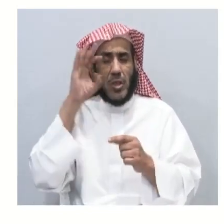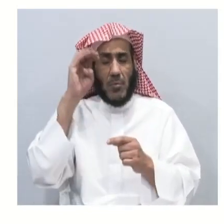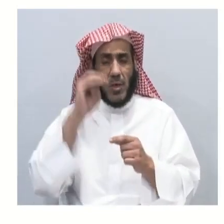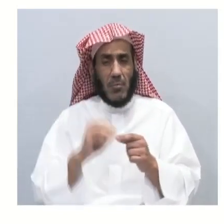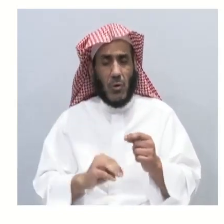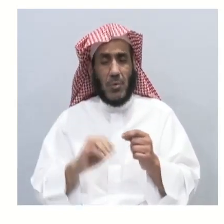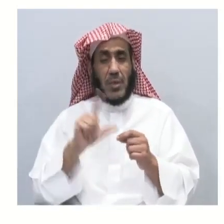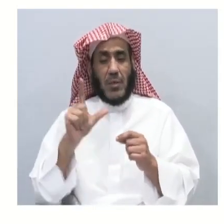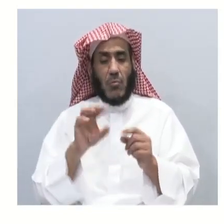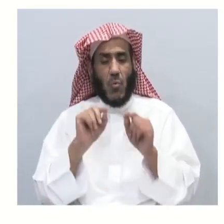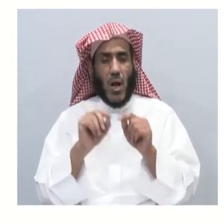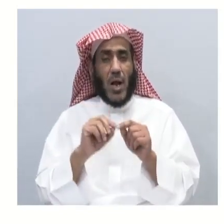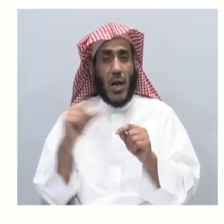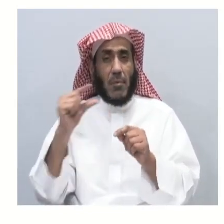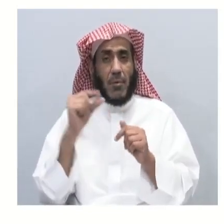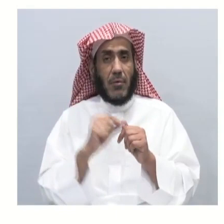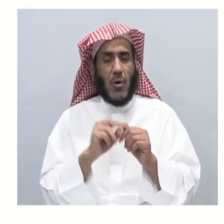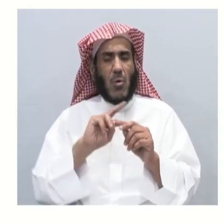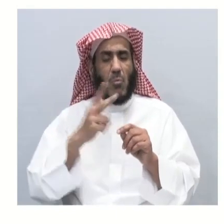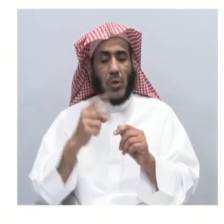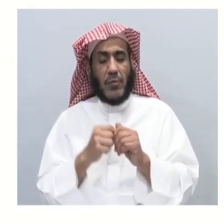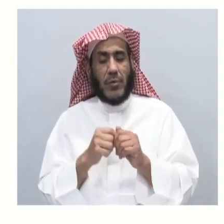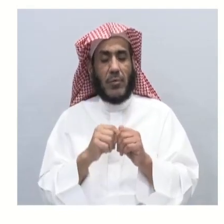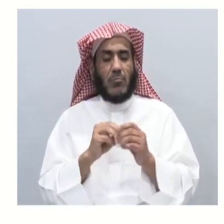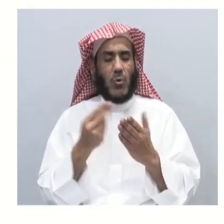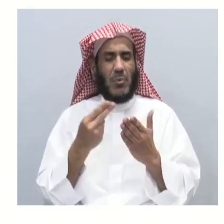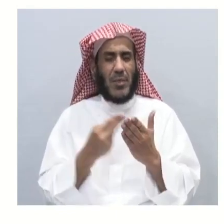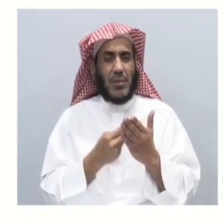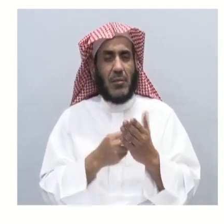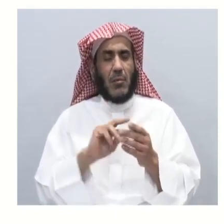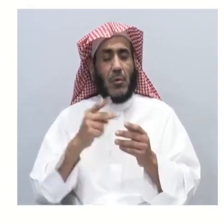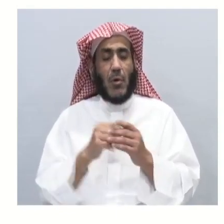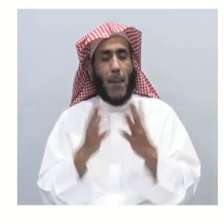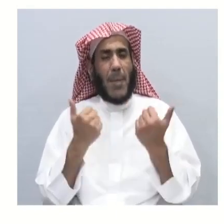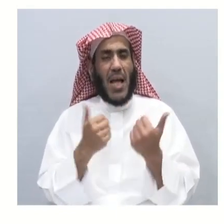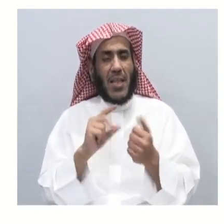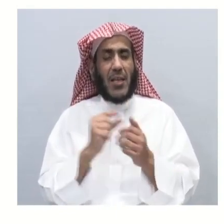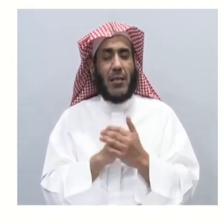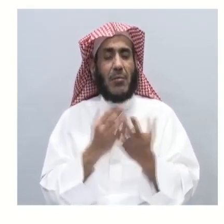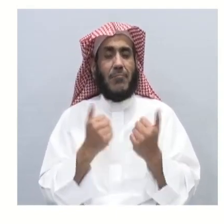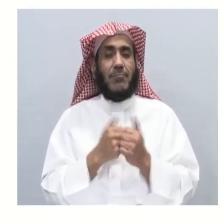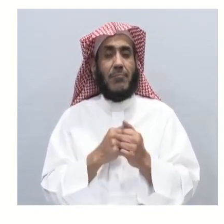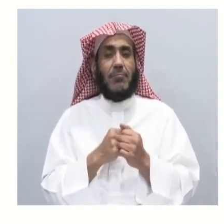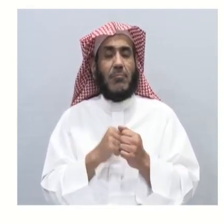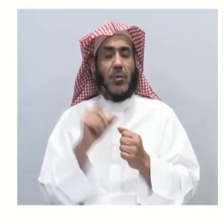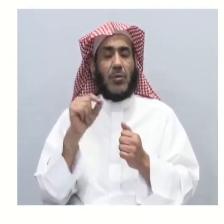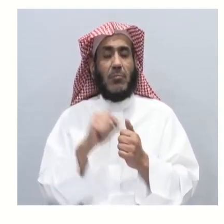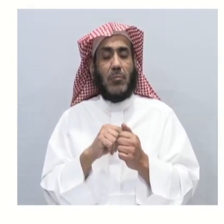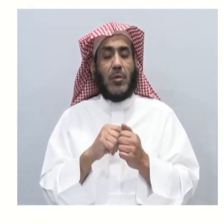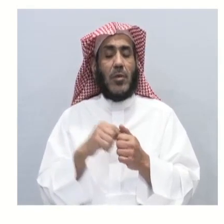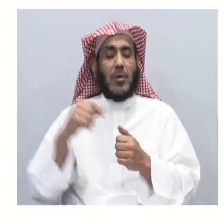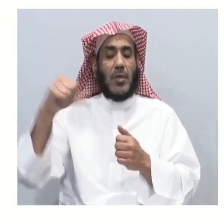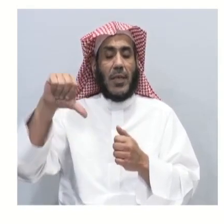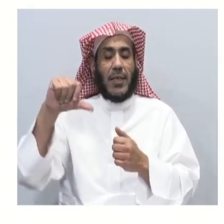كتابة صحيحة لكن هناك كلمة مختلفة كتبت بشكل مختلف، ما هي هذه الكلمة؟ أحسنتم،